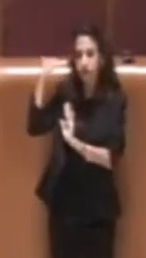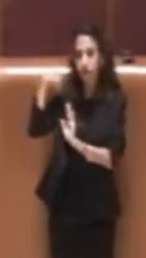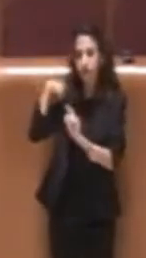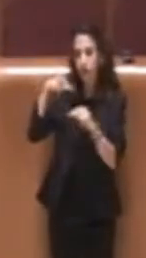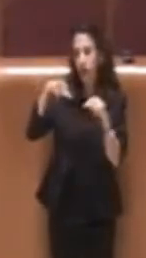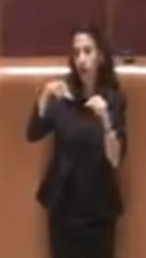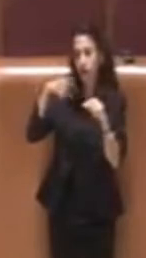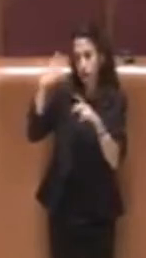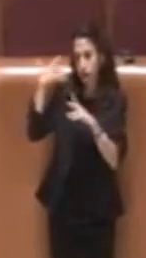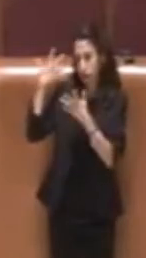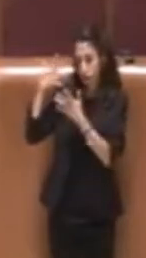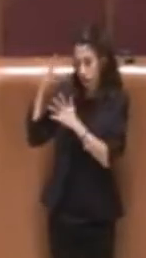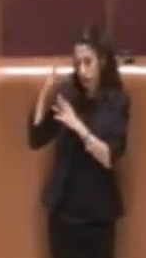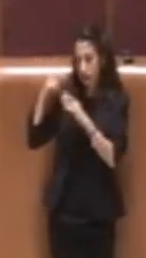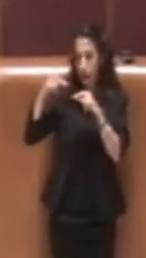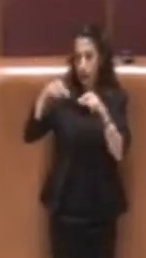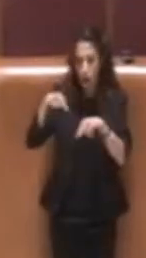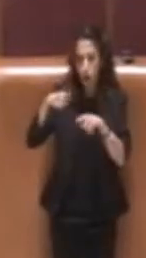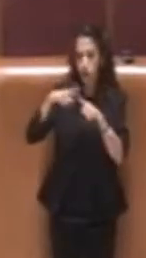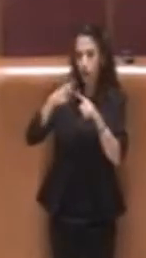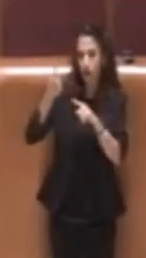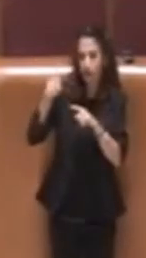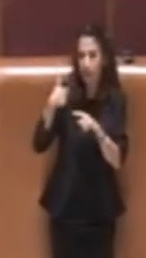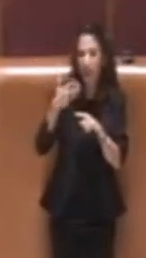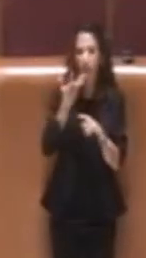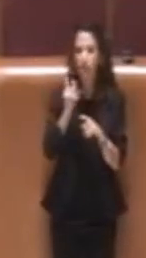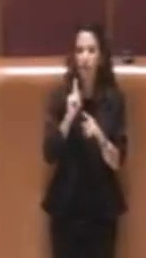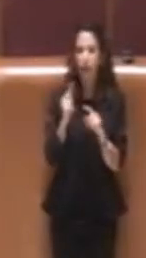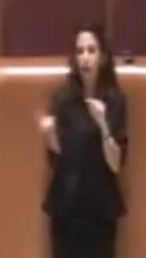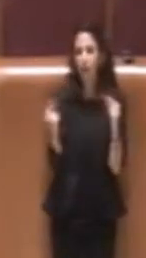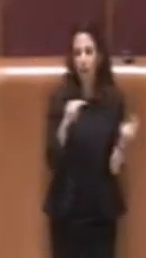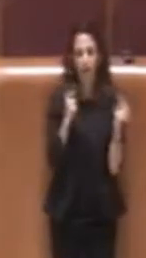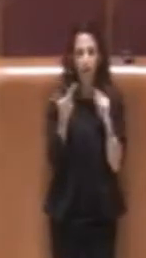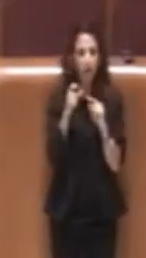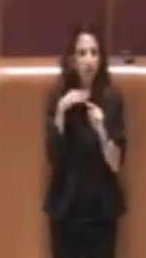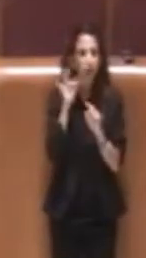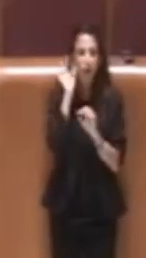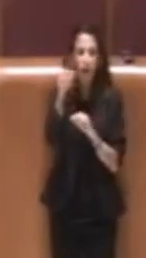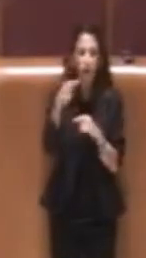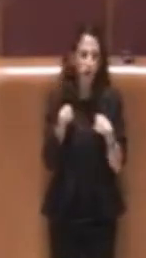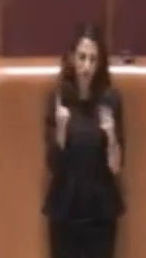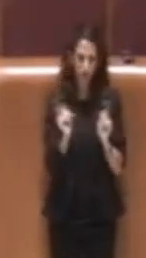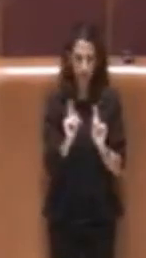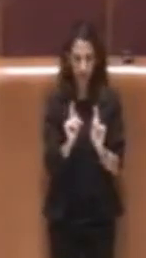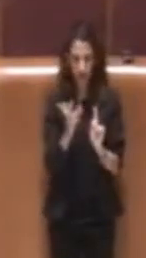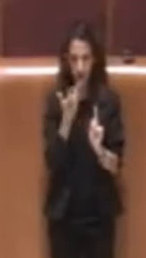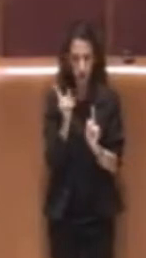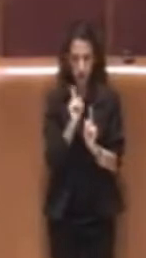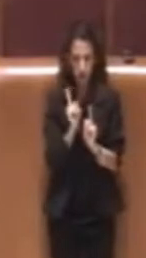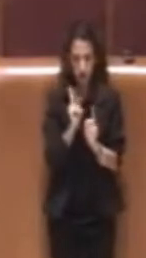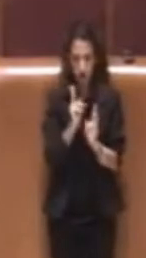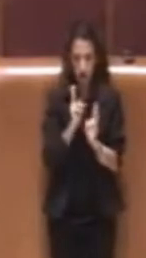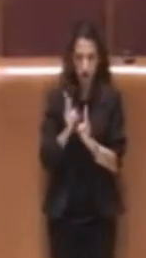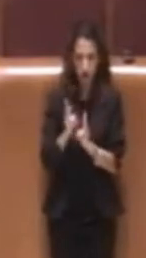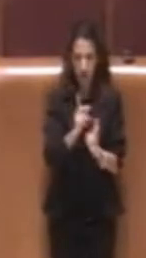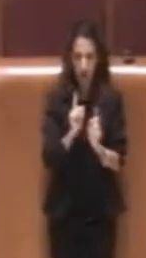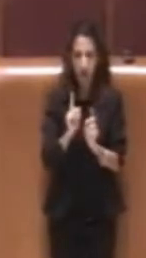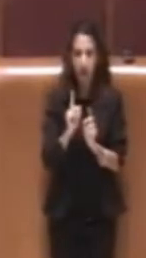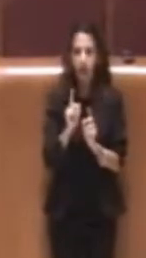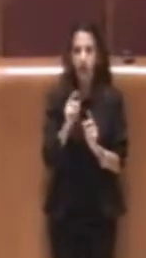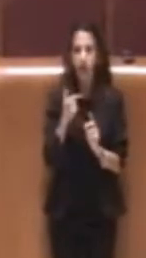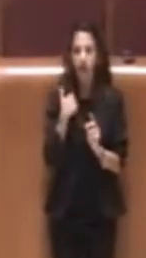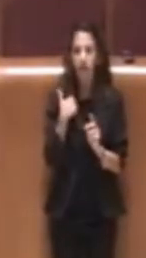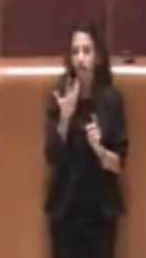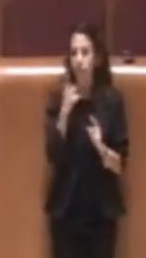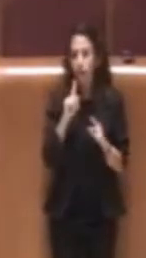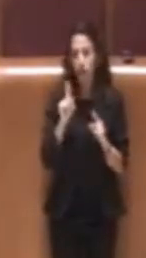non voglio, come anche ieri, sollevare polemiche, perché non è questo l'obiettivo di quest'Aula, che entra appunto in